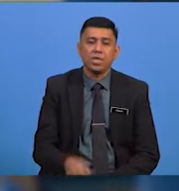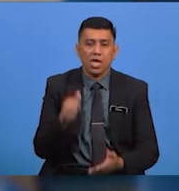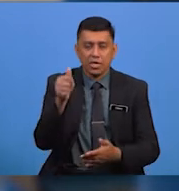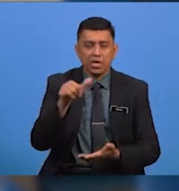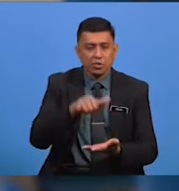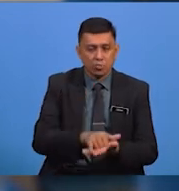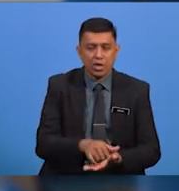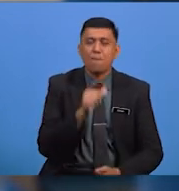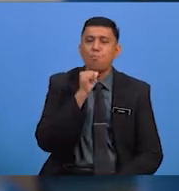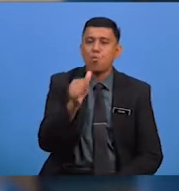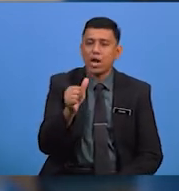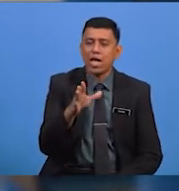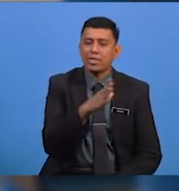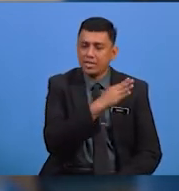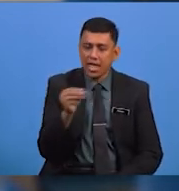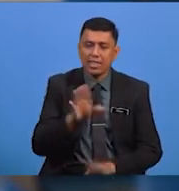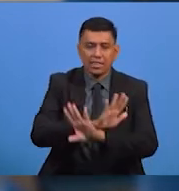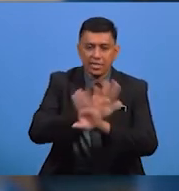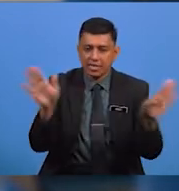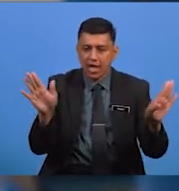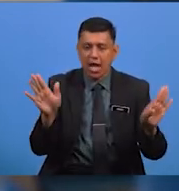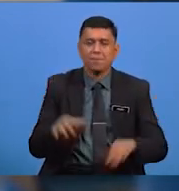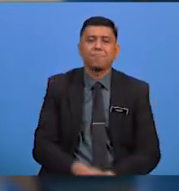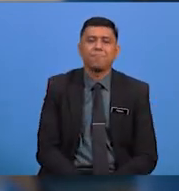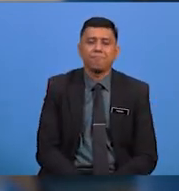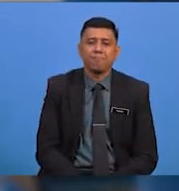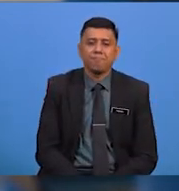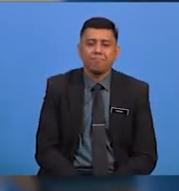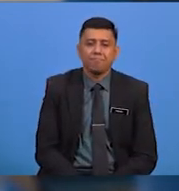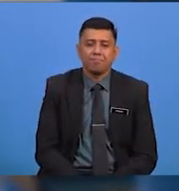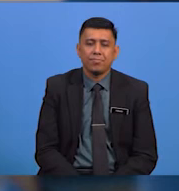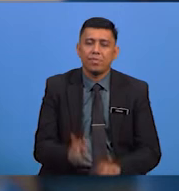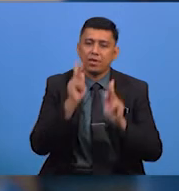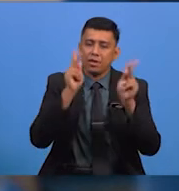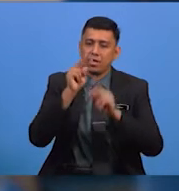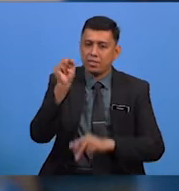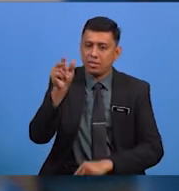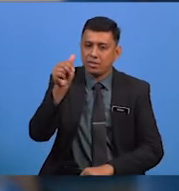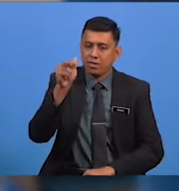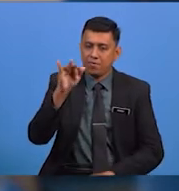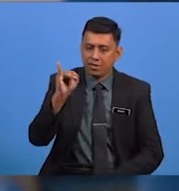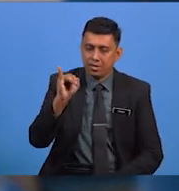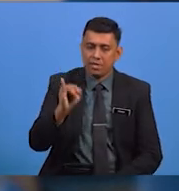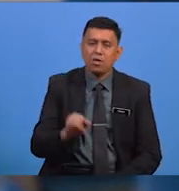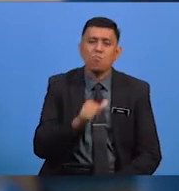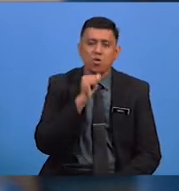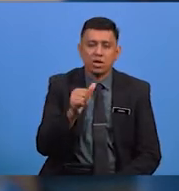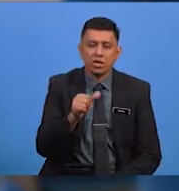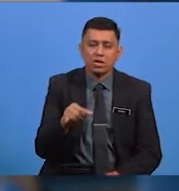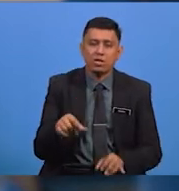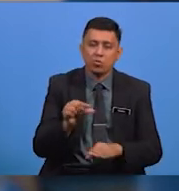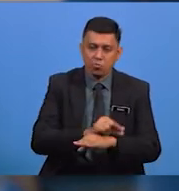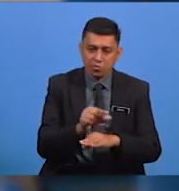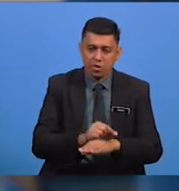sahaja, iaitu bukan dan tidak. Kata nafi bukan